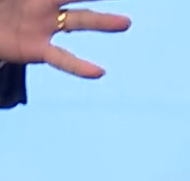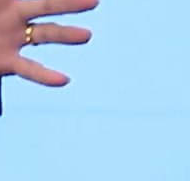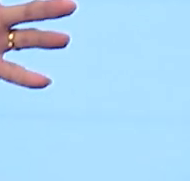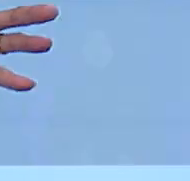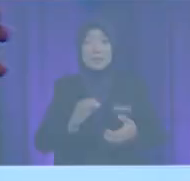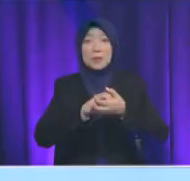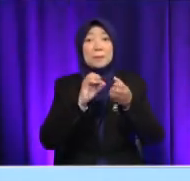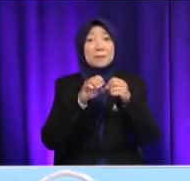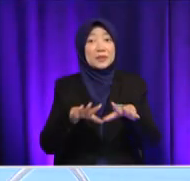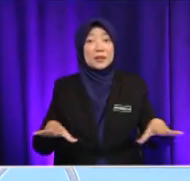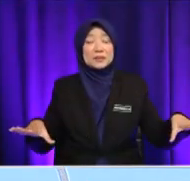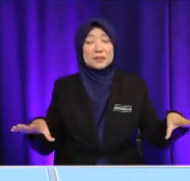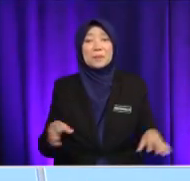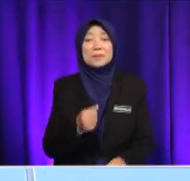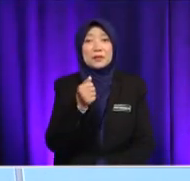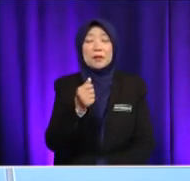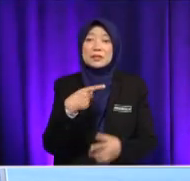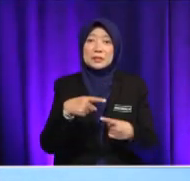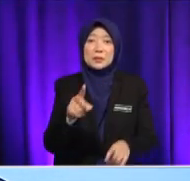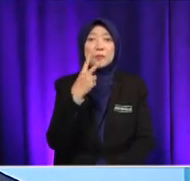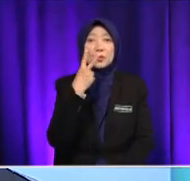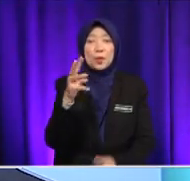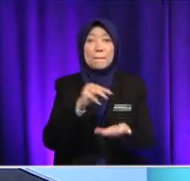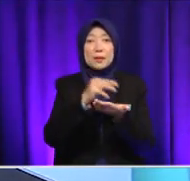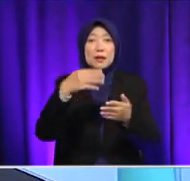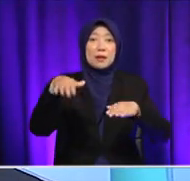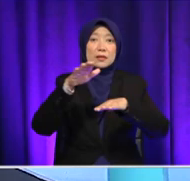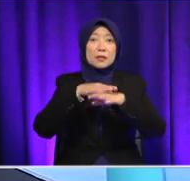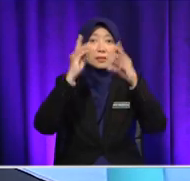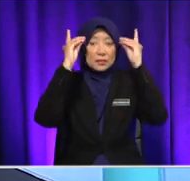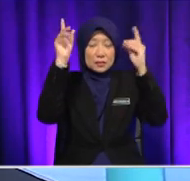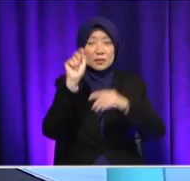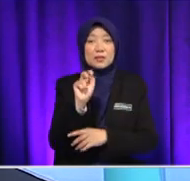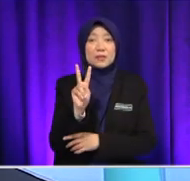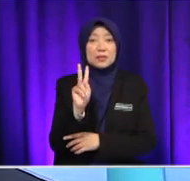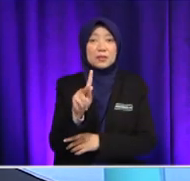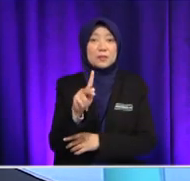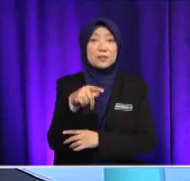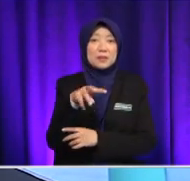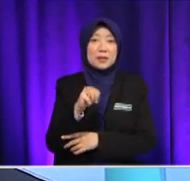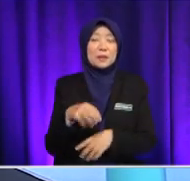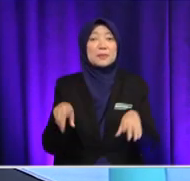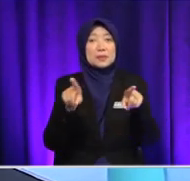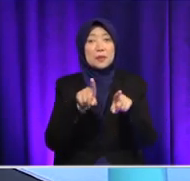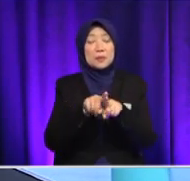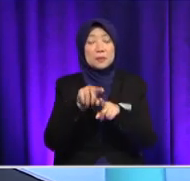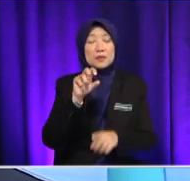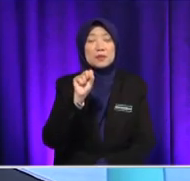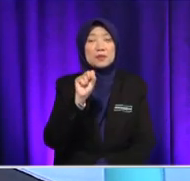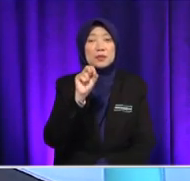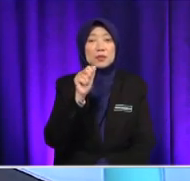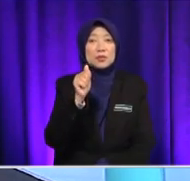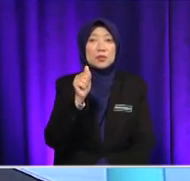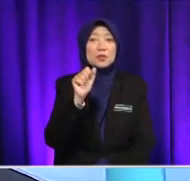Salam sejahtera, anda sedang menonton Menengah Atas di Direk TV KPM bersama dengan saya, Sean Stevens, selaku pengacara